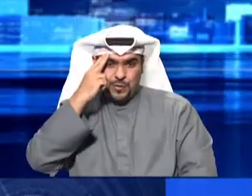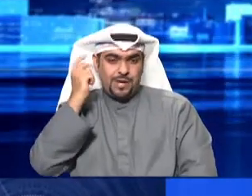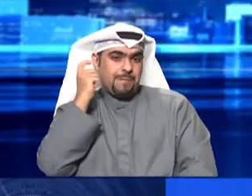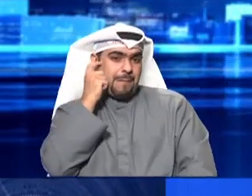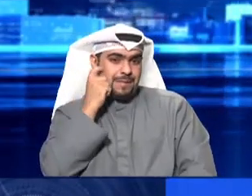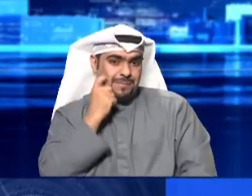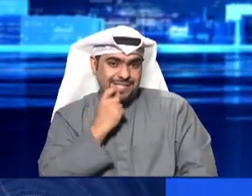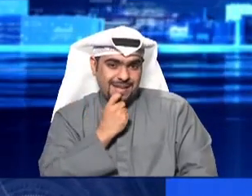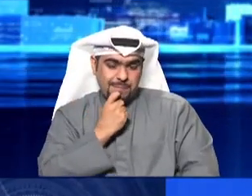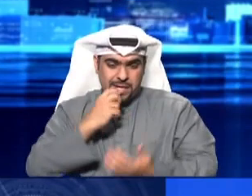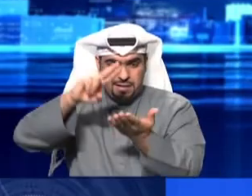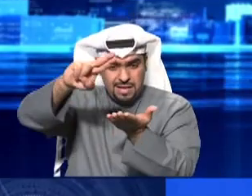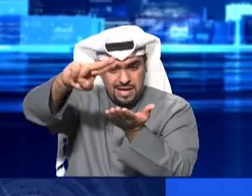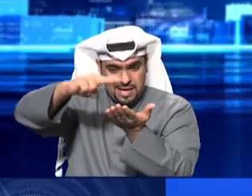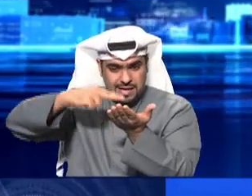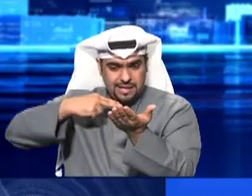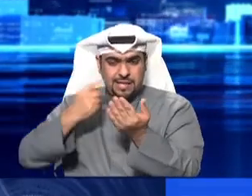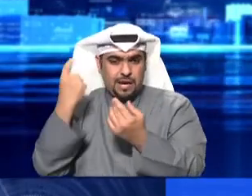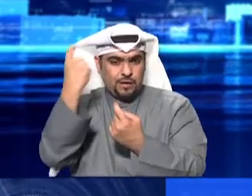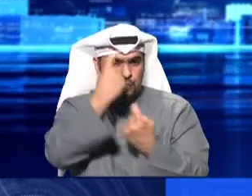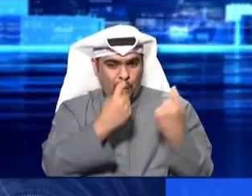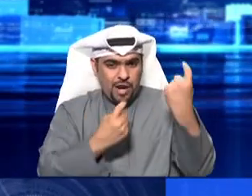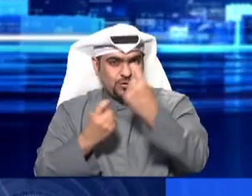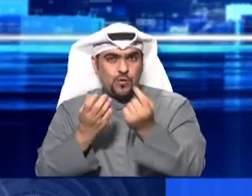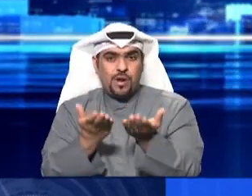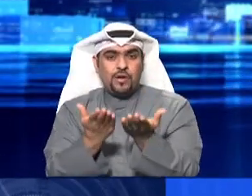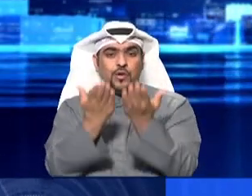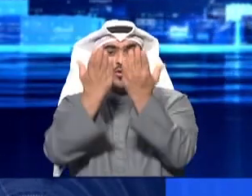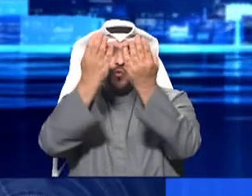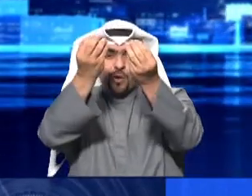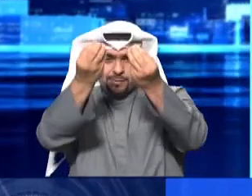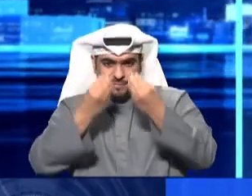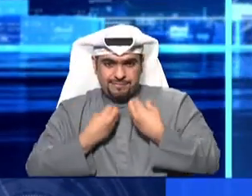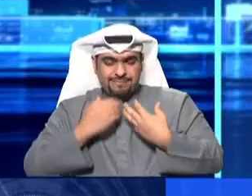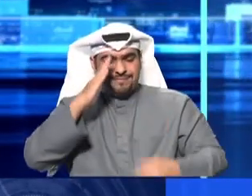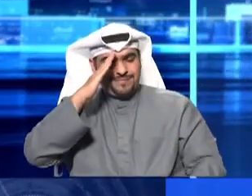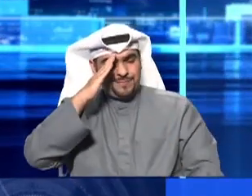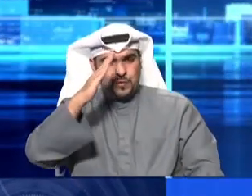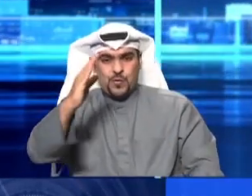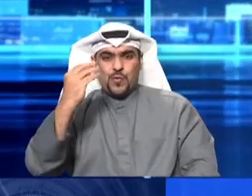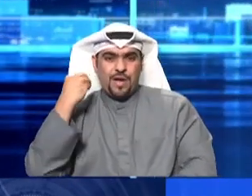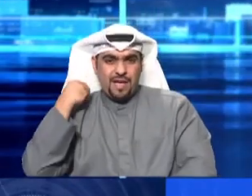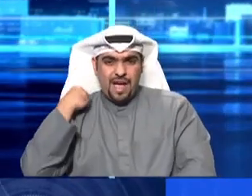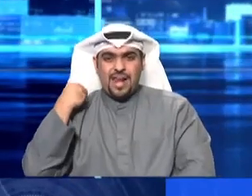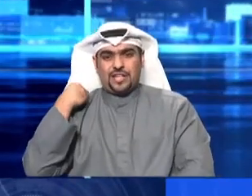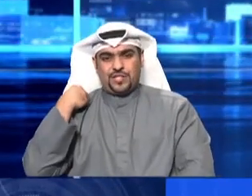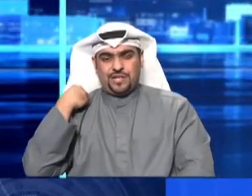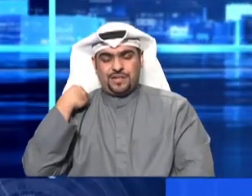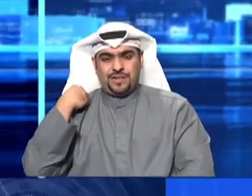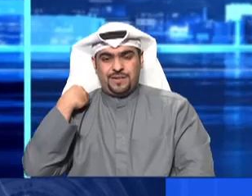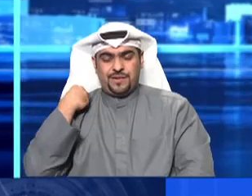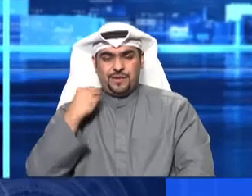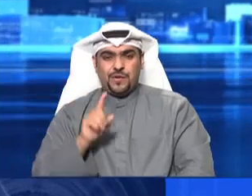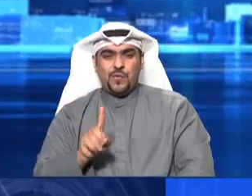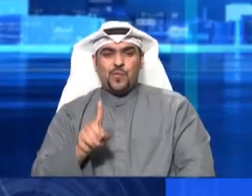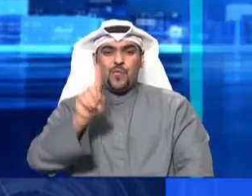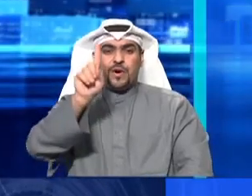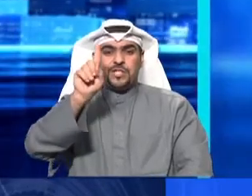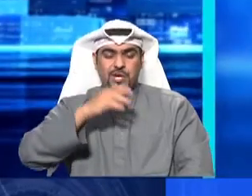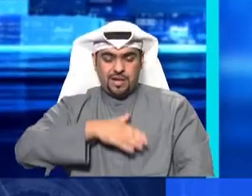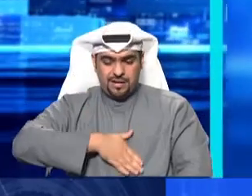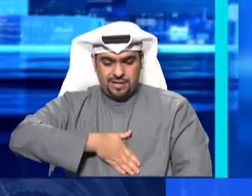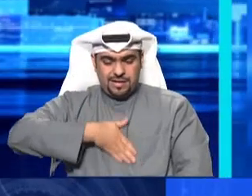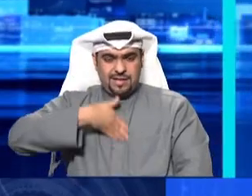محمد بن سلمان آل سعود ولي العهد نائب رئيس مجلس الوزراء وزير الدفاع في المملكة العربية